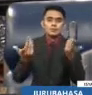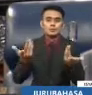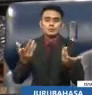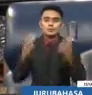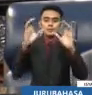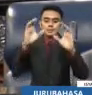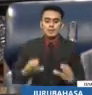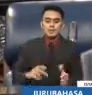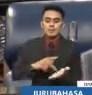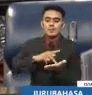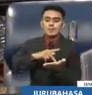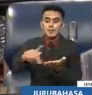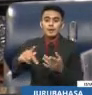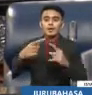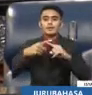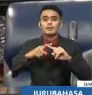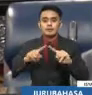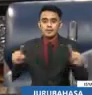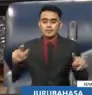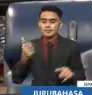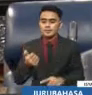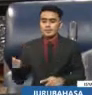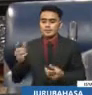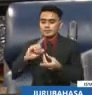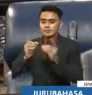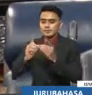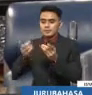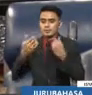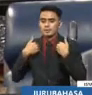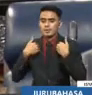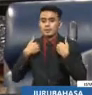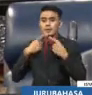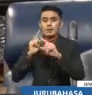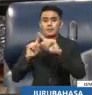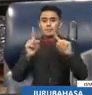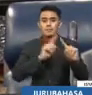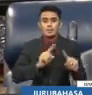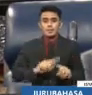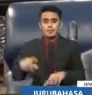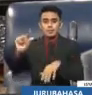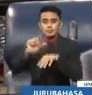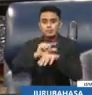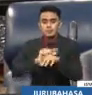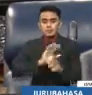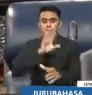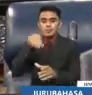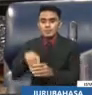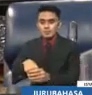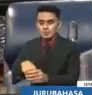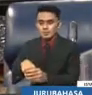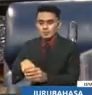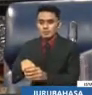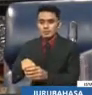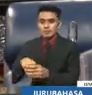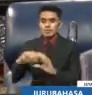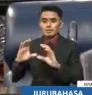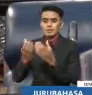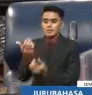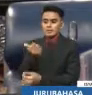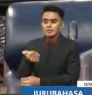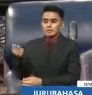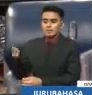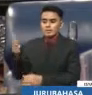kaidah pembayaran Namun demikian sedikit tahu mempunyai berbagai penggunaan cemas coklat sebagai